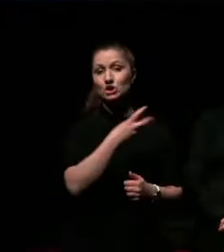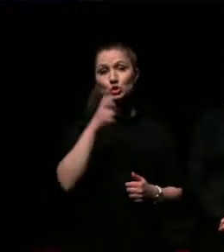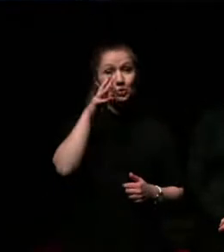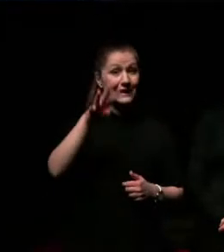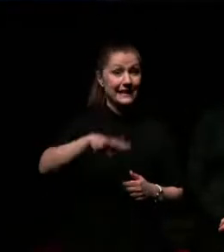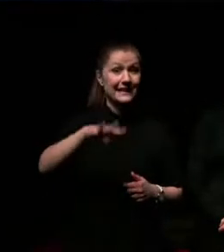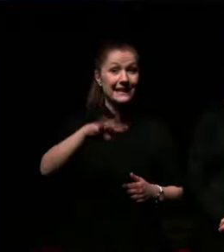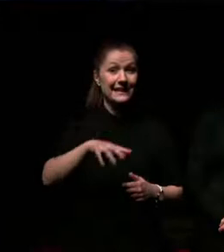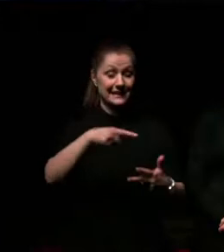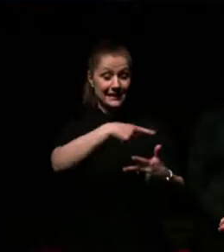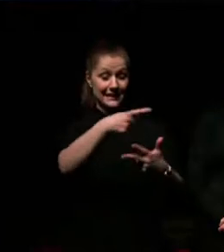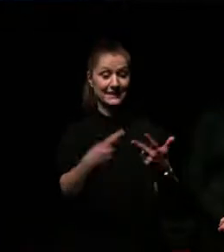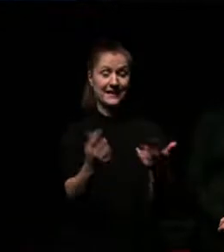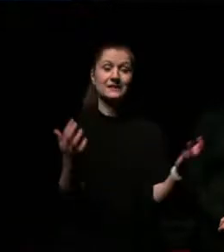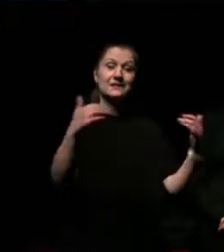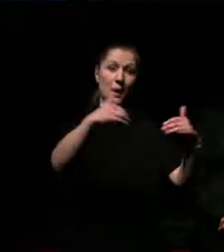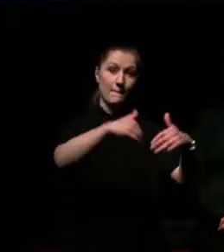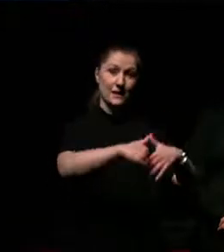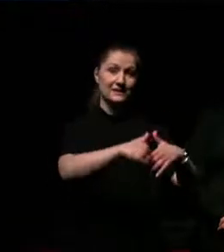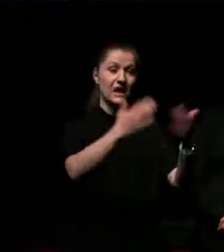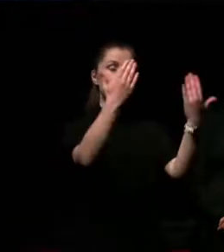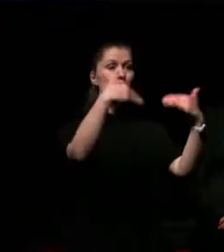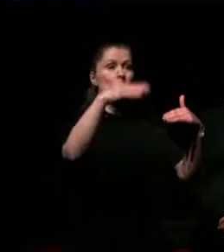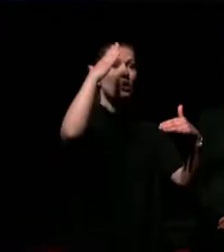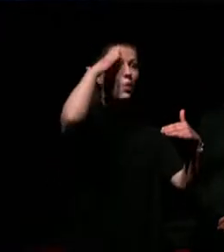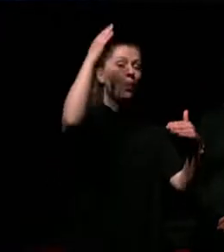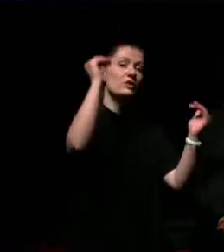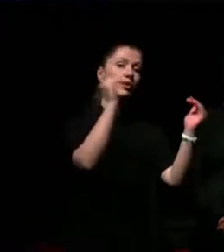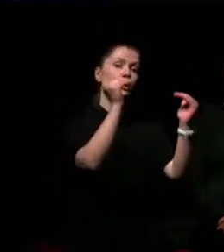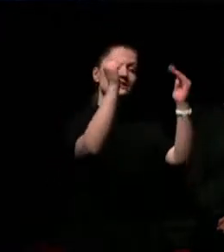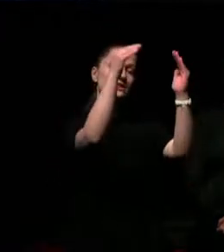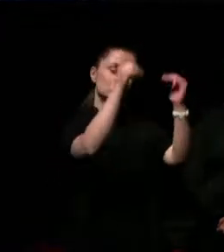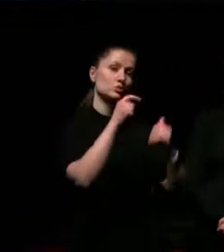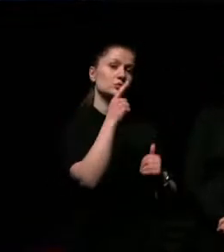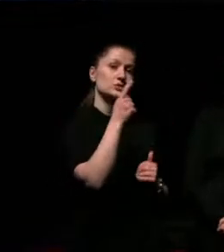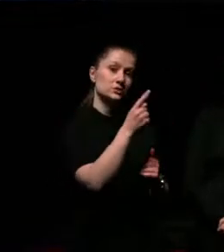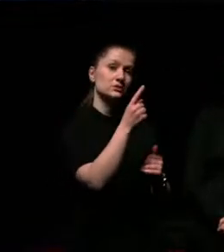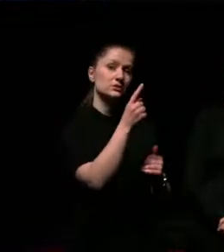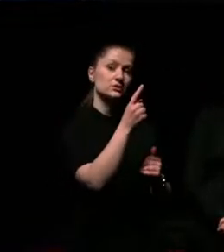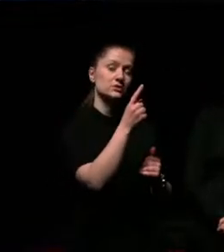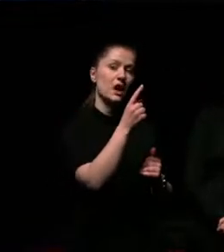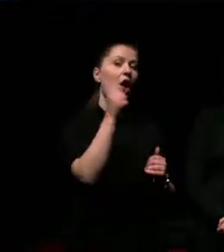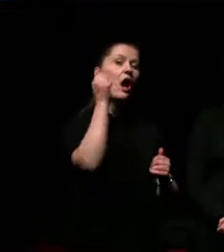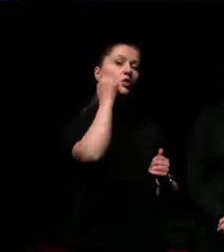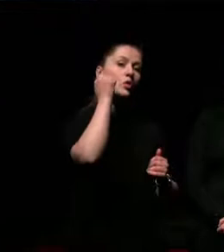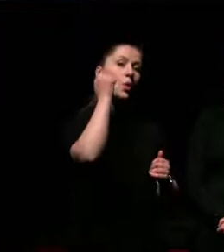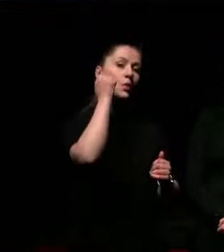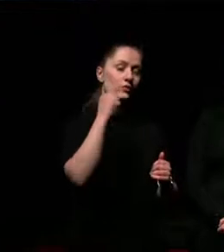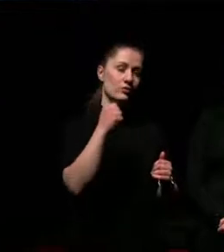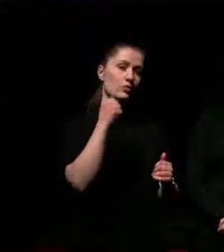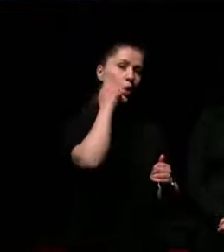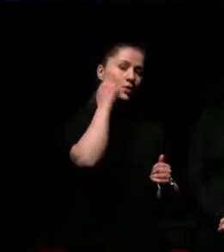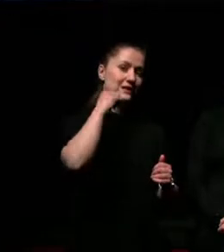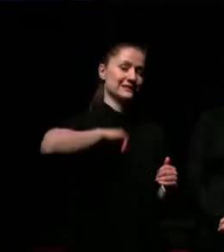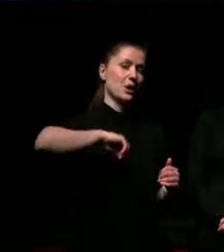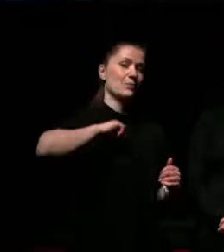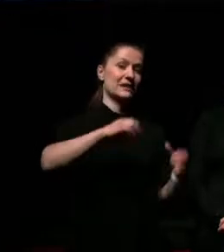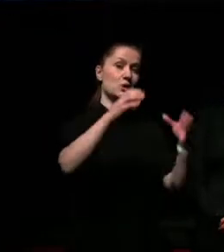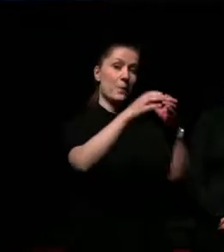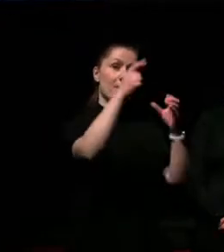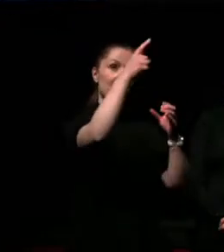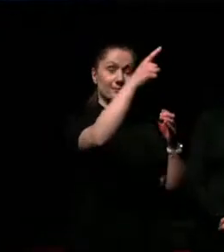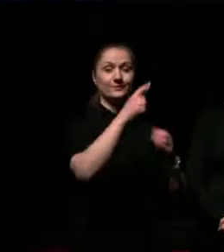2019 samlet disse organisasjonene seg under en paraplyorganisasjon, Troanten Samien Dokje. Og